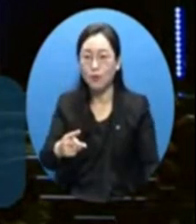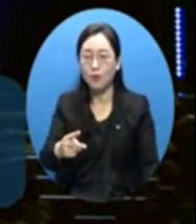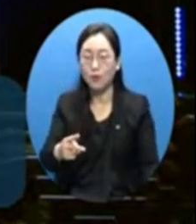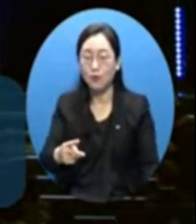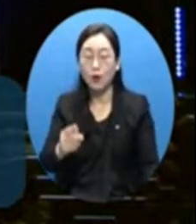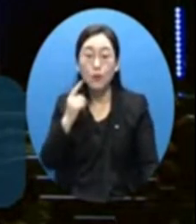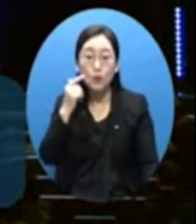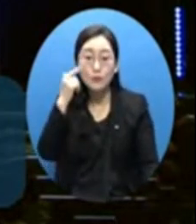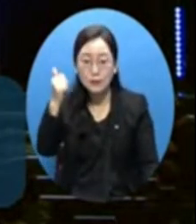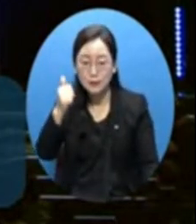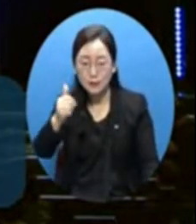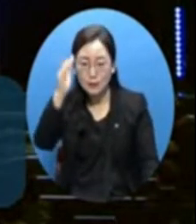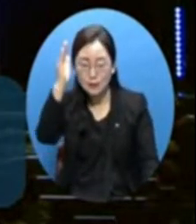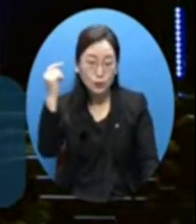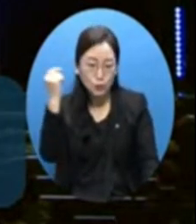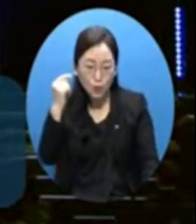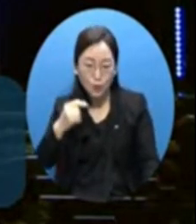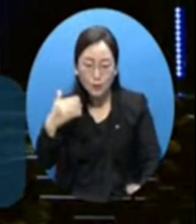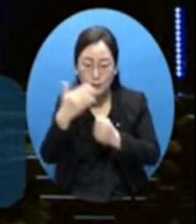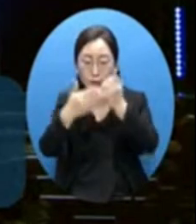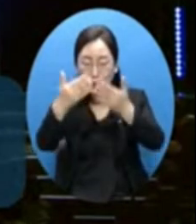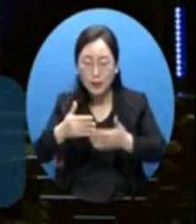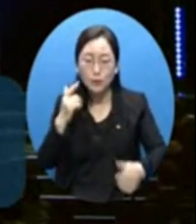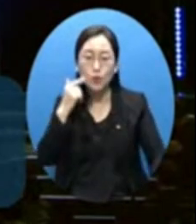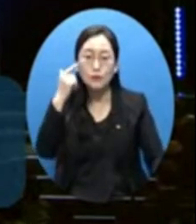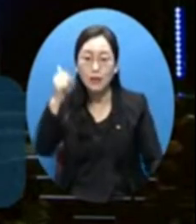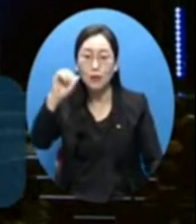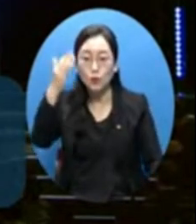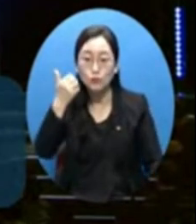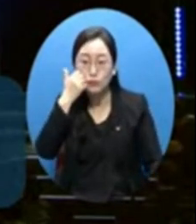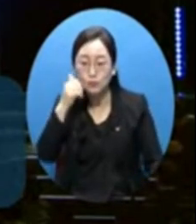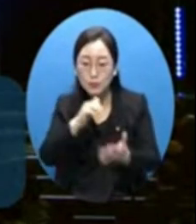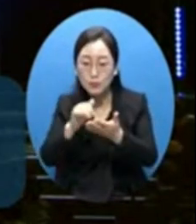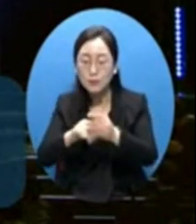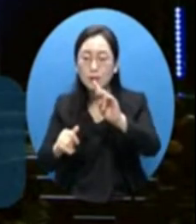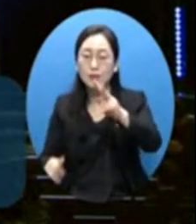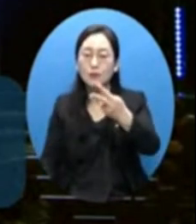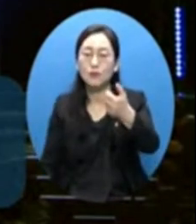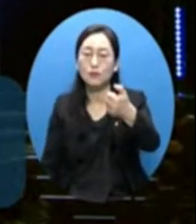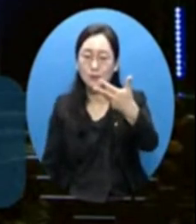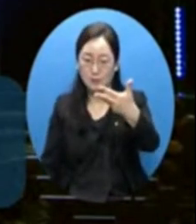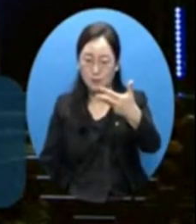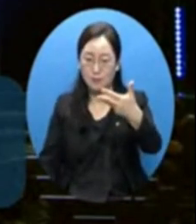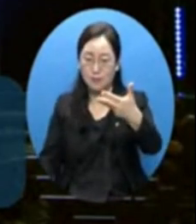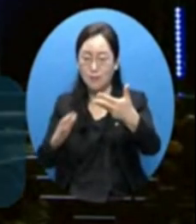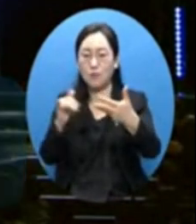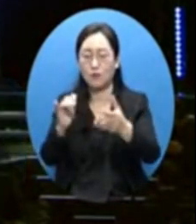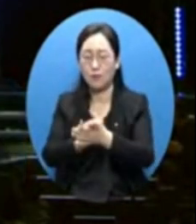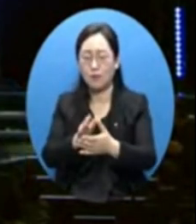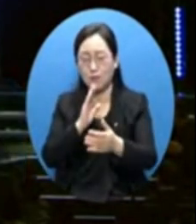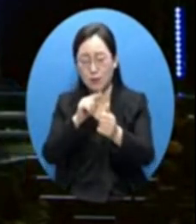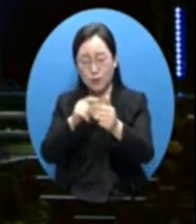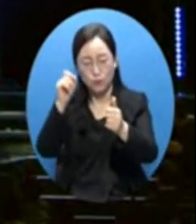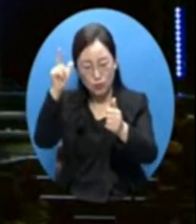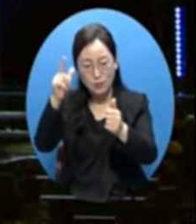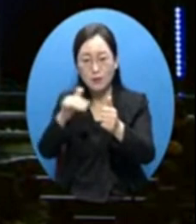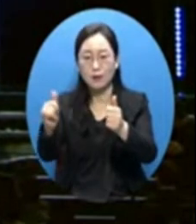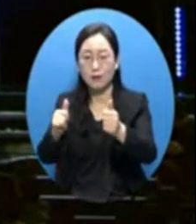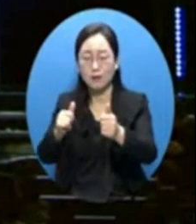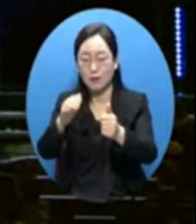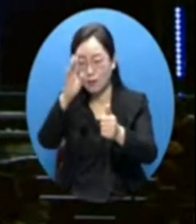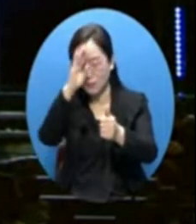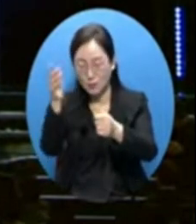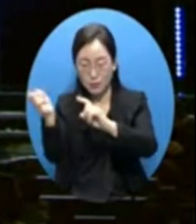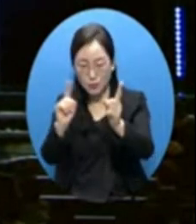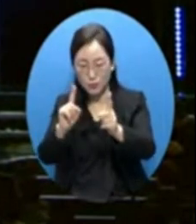김익도 목사를 통해서 목사가 된 분이 258명이었습니다. 그는 실로 위대한 하나님의 종이었습니다. 신녀의